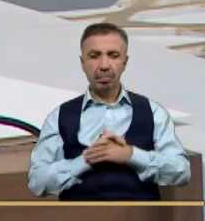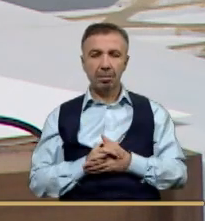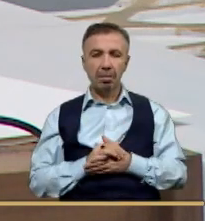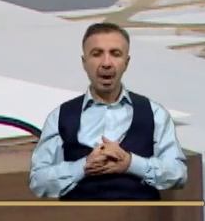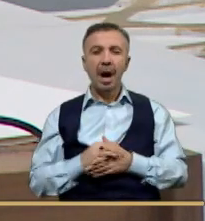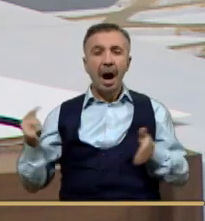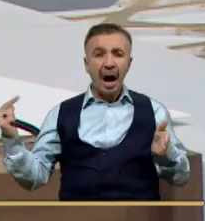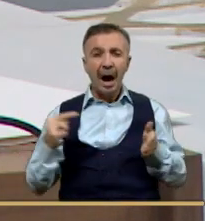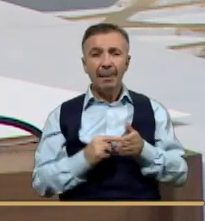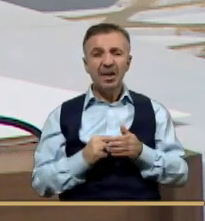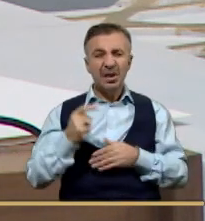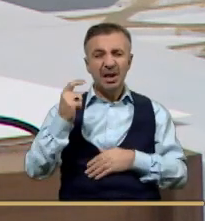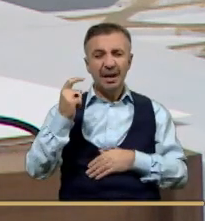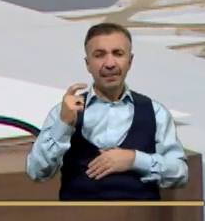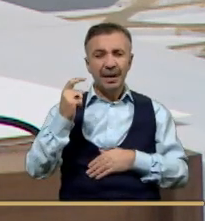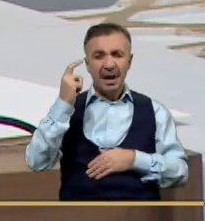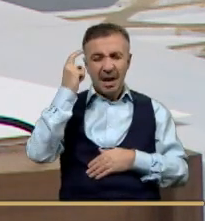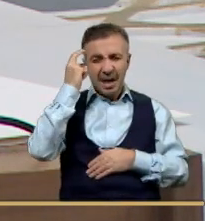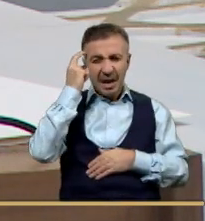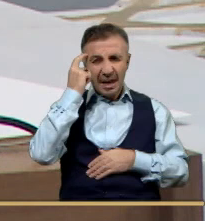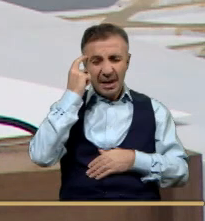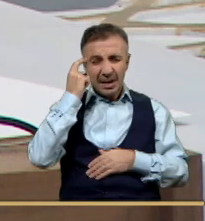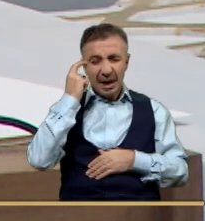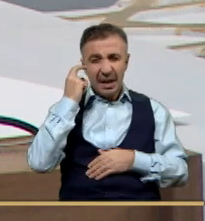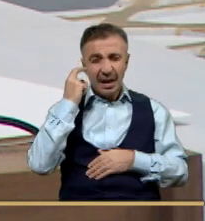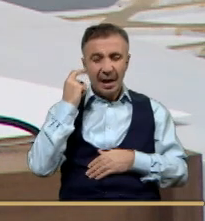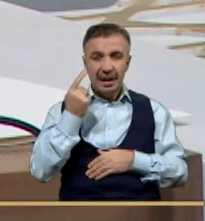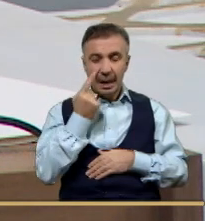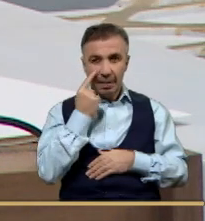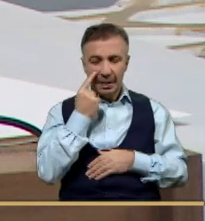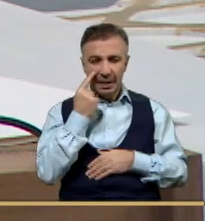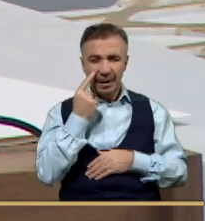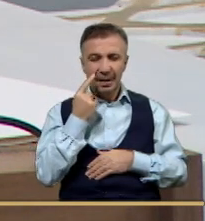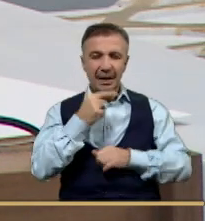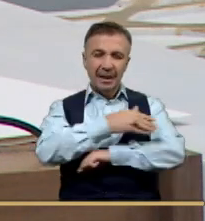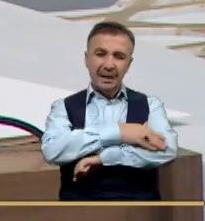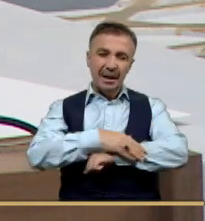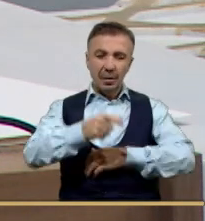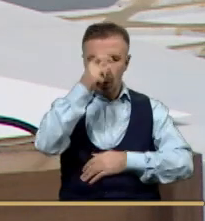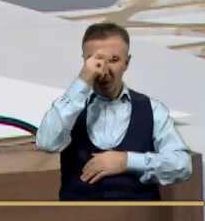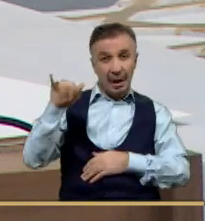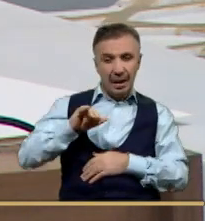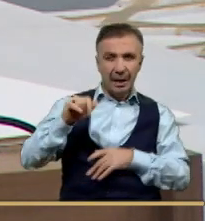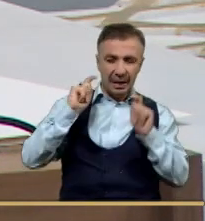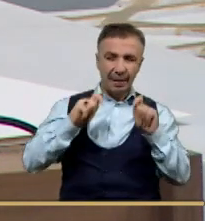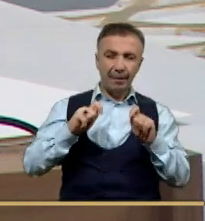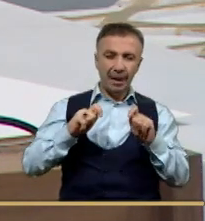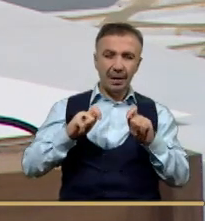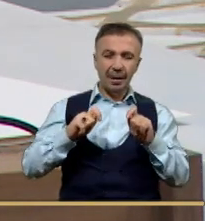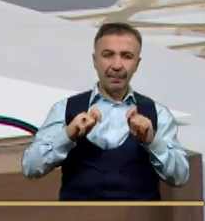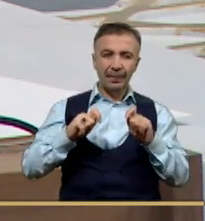İsrail'in sınırlarını Türkiye'ye kadar getirip Türkiye'nin de belli bir bölümünü